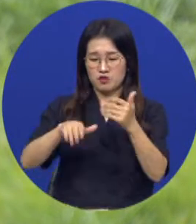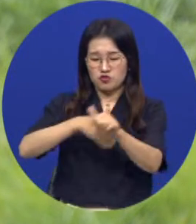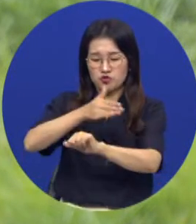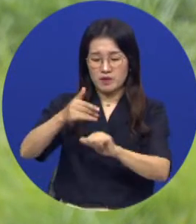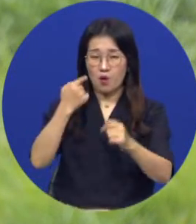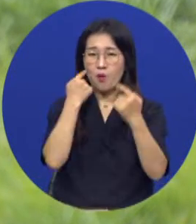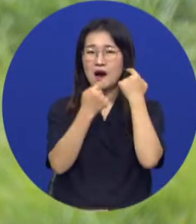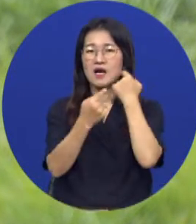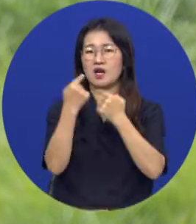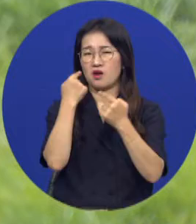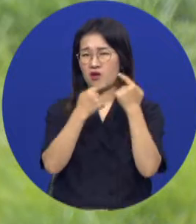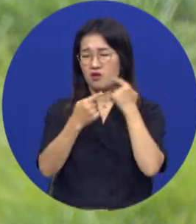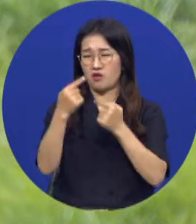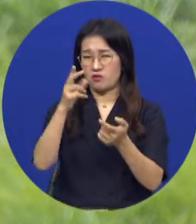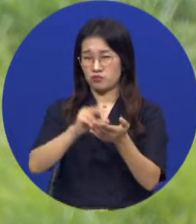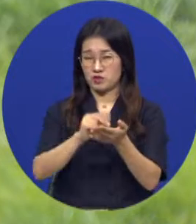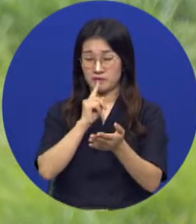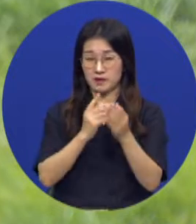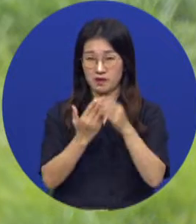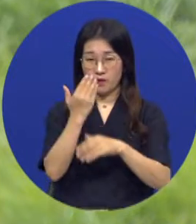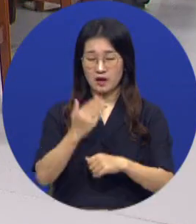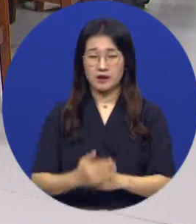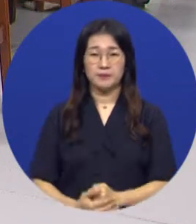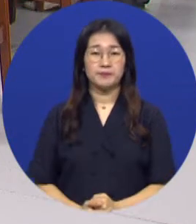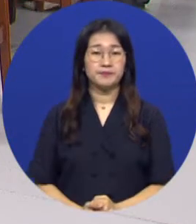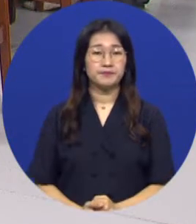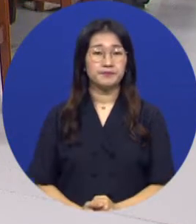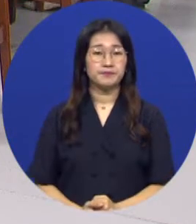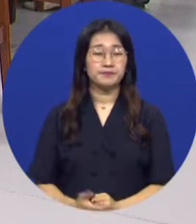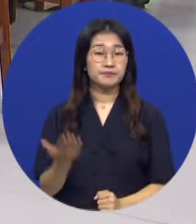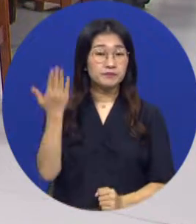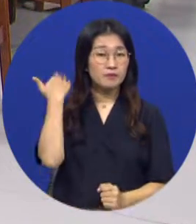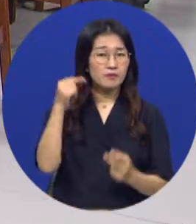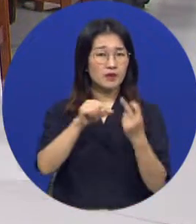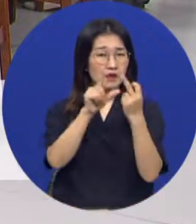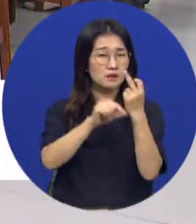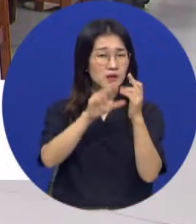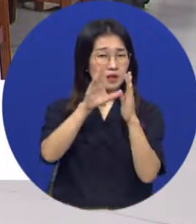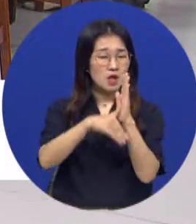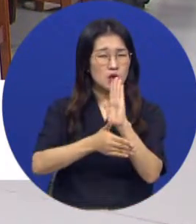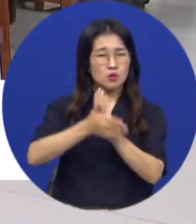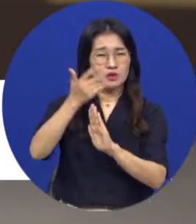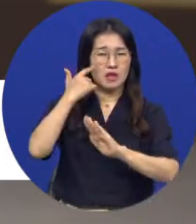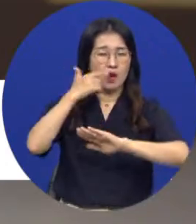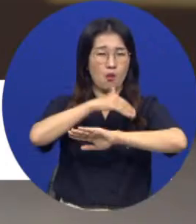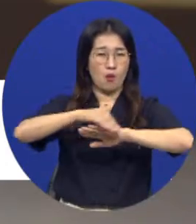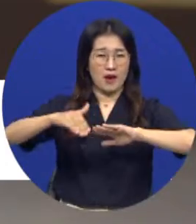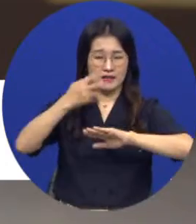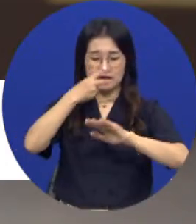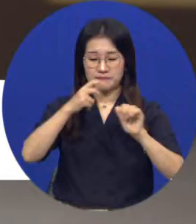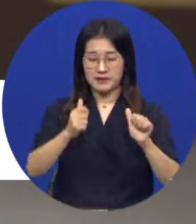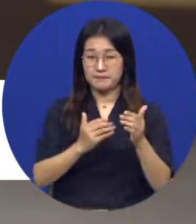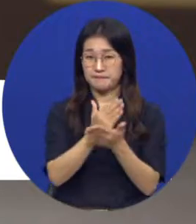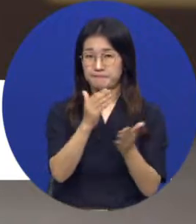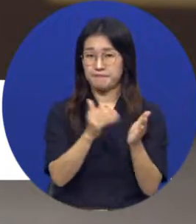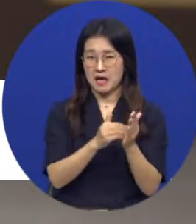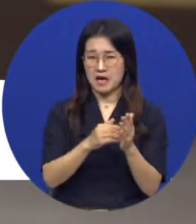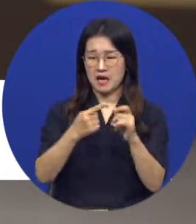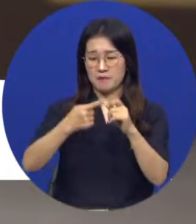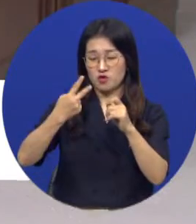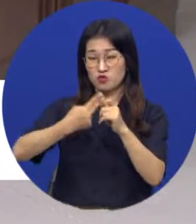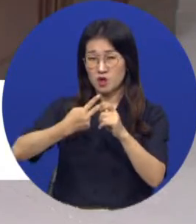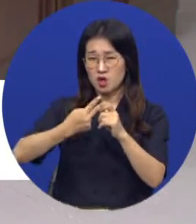훼손될 것이라는 우려의 목소리가 나오고 있습니다 지난해 12월 도시계획 심의를 통과하고 두 차례 주민설명회를 거쳐